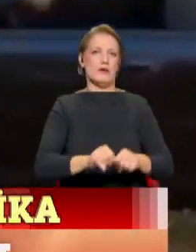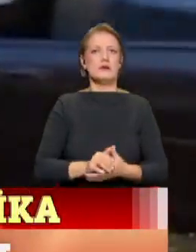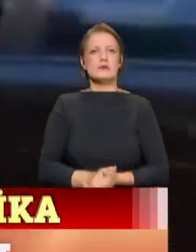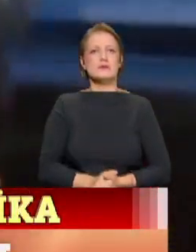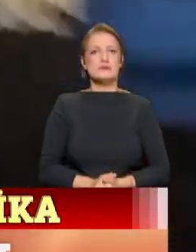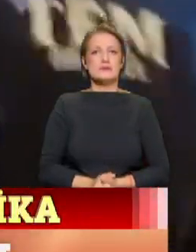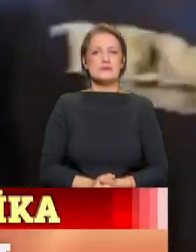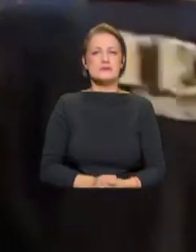alındı